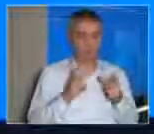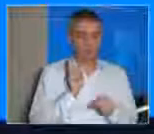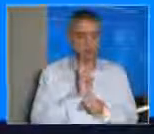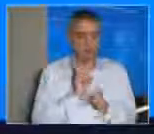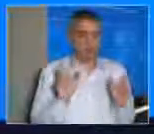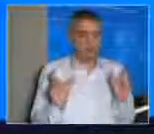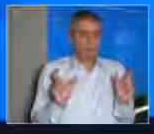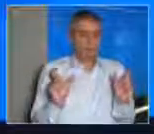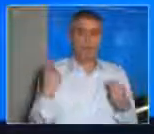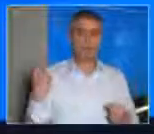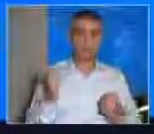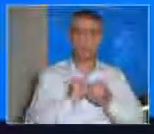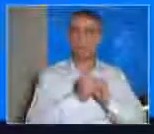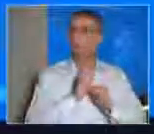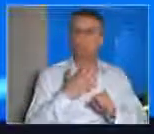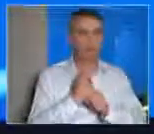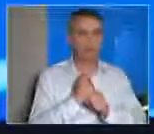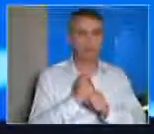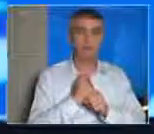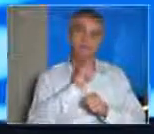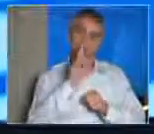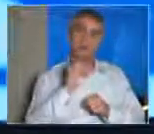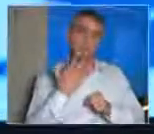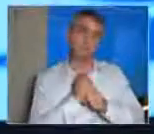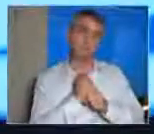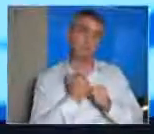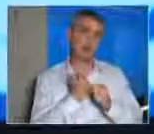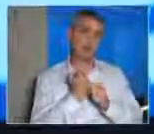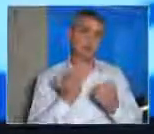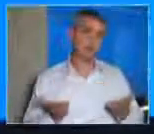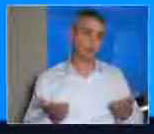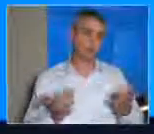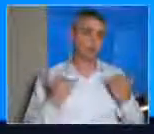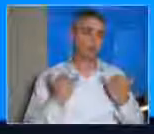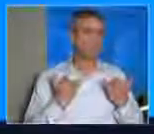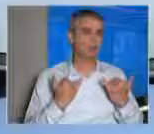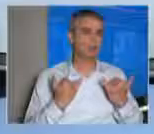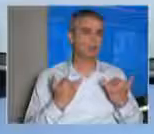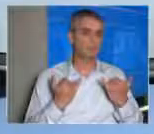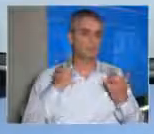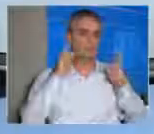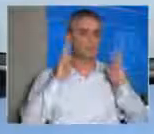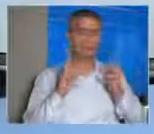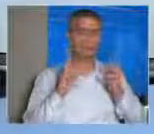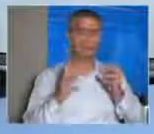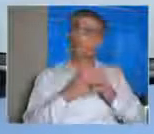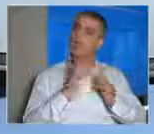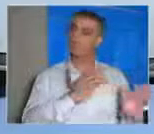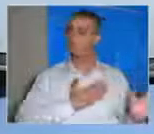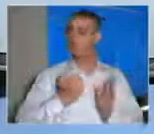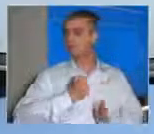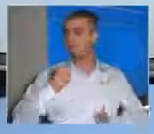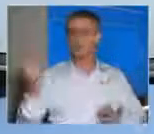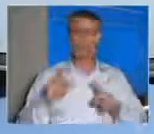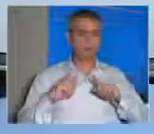עצמו ולהטרג את עצמו, או שהוא לא יצליח לעשות, זה כנראה שהוא כן יצליח לעשות את הדברים. עכשיו, המושגים האלה, העם הלך ימינה